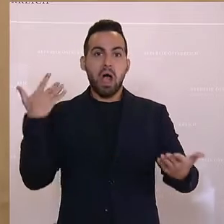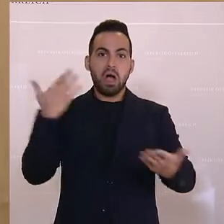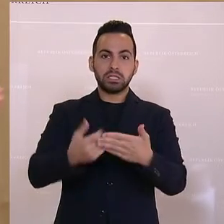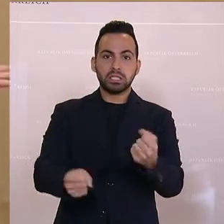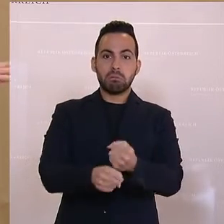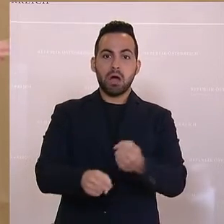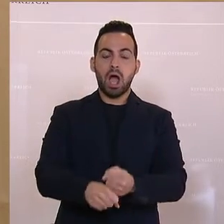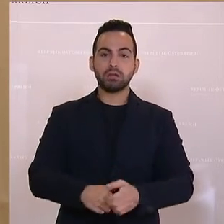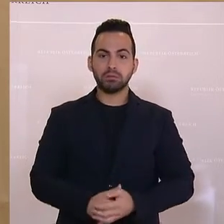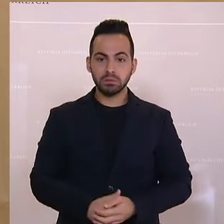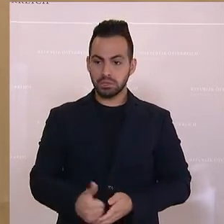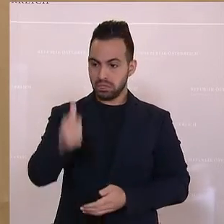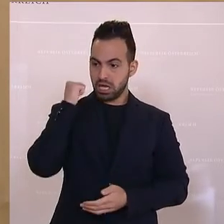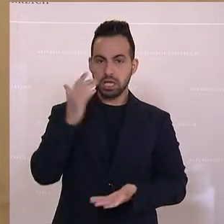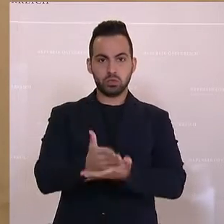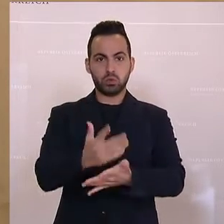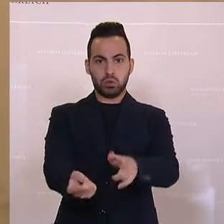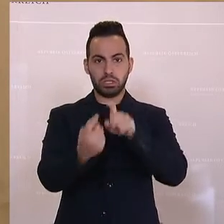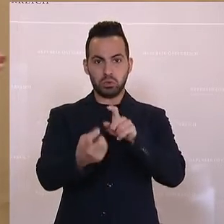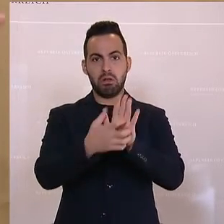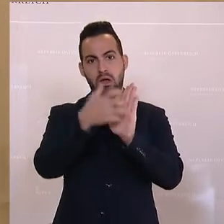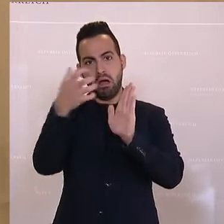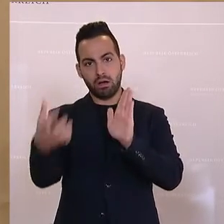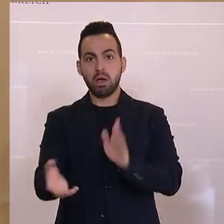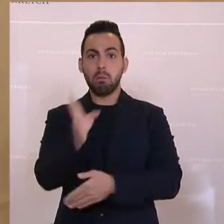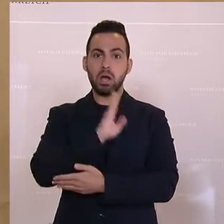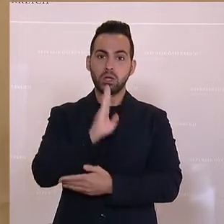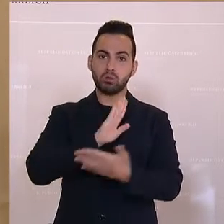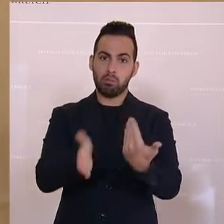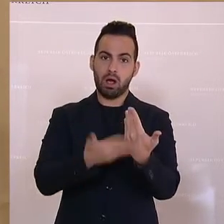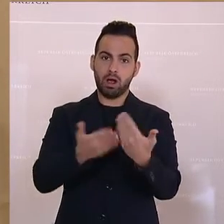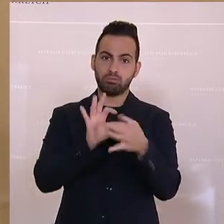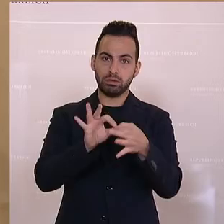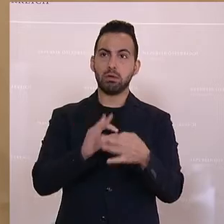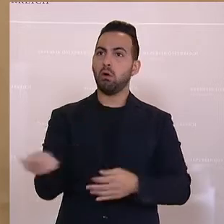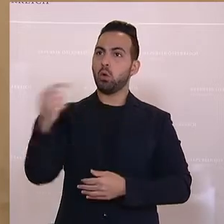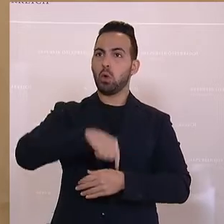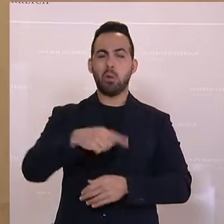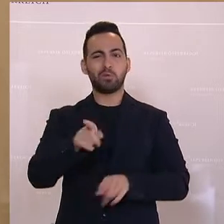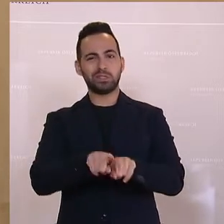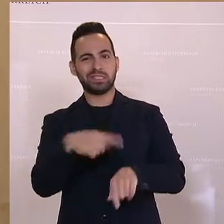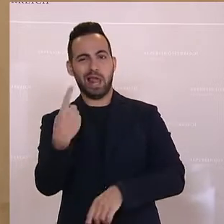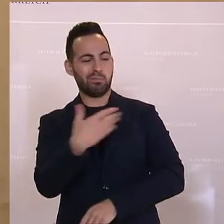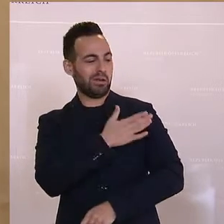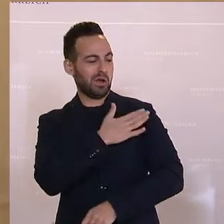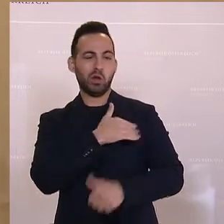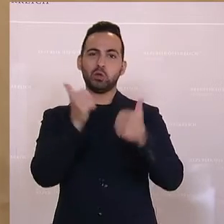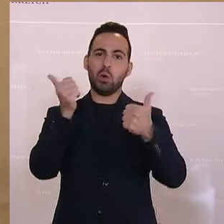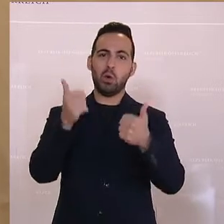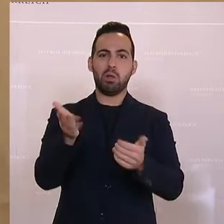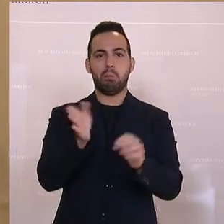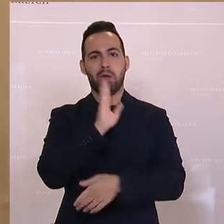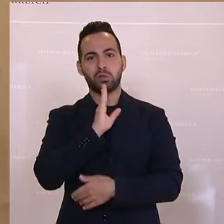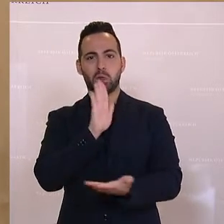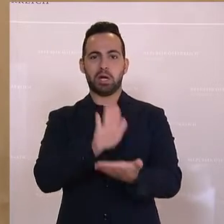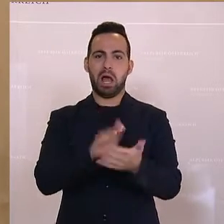gemacht? Wir haben es gestern lang und breit diskutiert, die Pensionen beispielsweise. Sie stellen sich her, klopfen sich auf die Schultern, wie großartig das gelungen